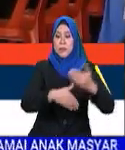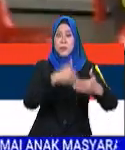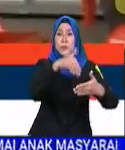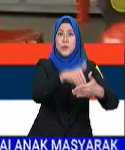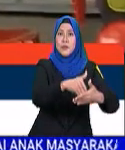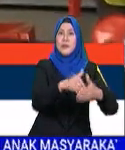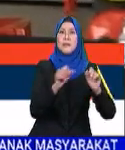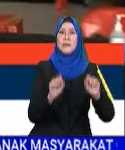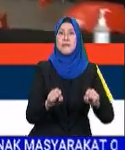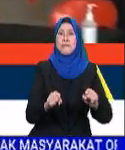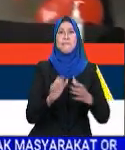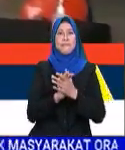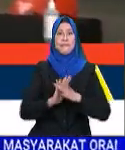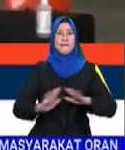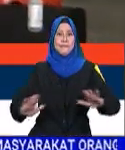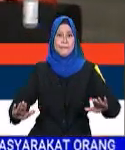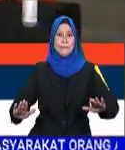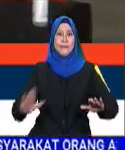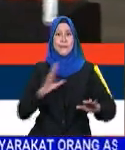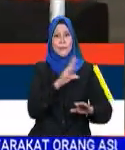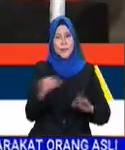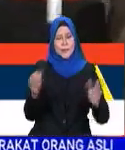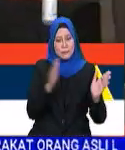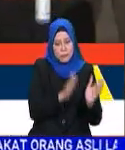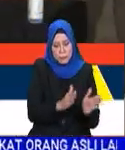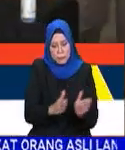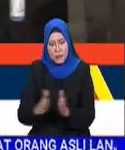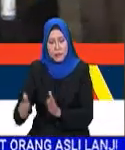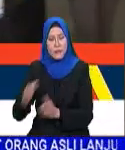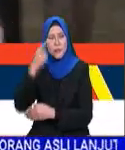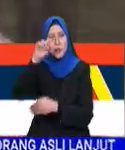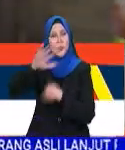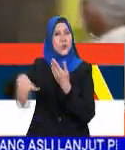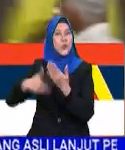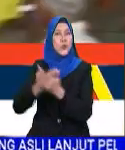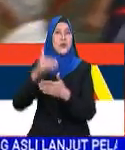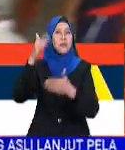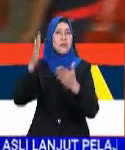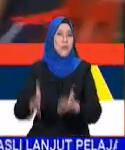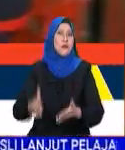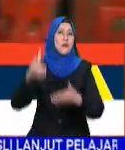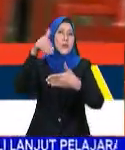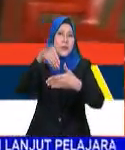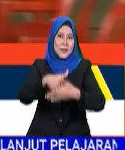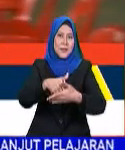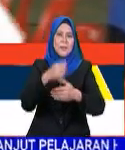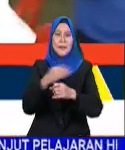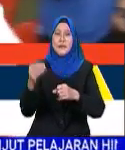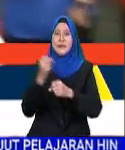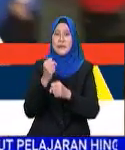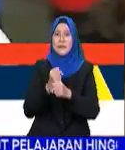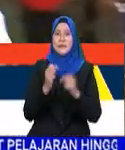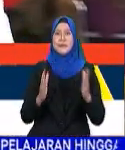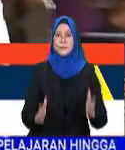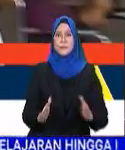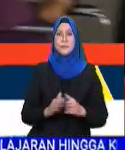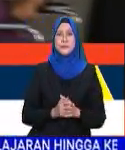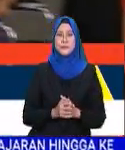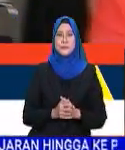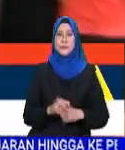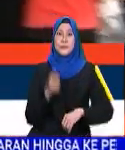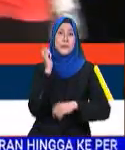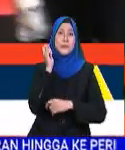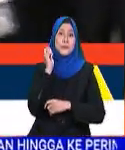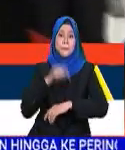boleh dikatakan selamat dan teratur kepada semua pengundi dan juga kepada petugas-petugas. Dan sehingga 4